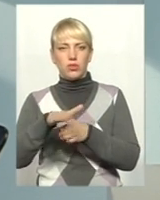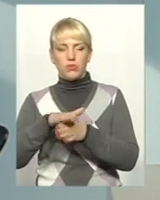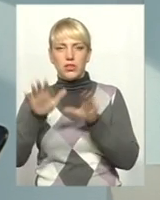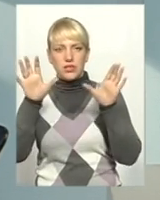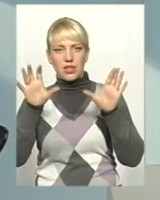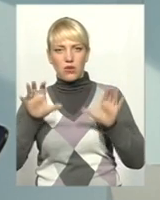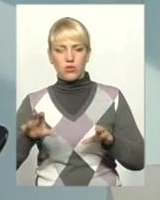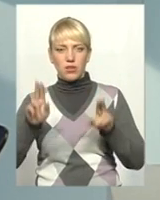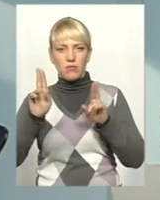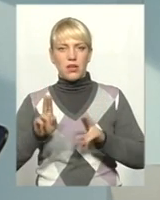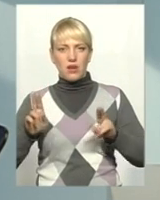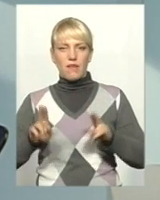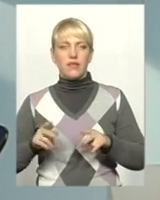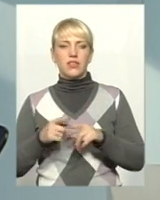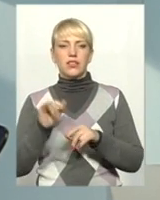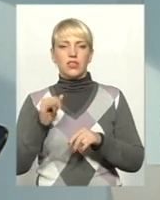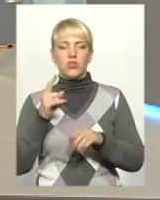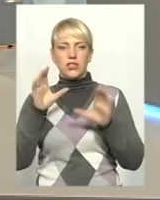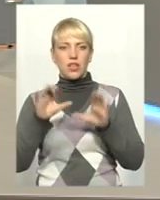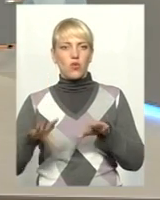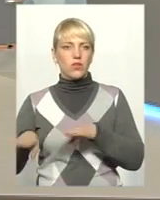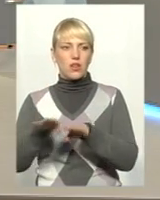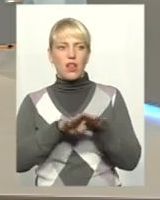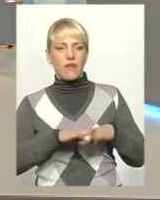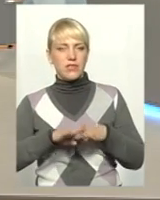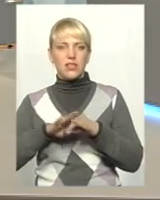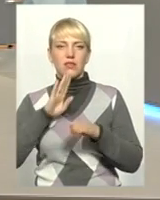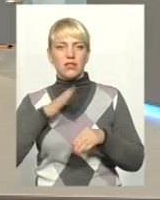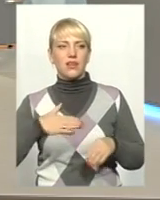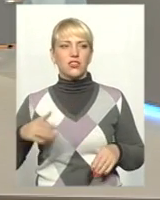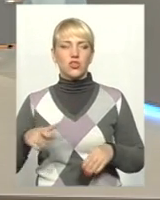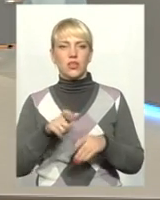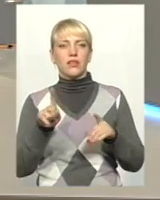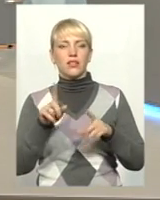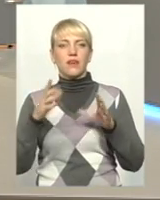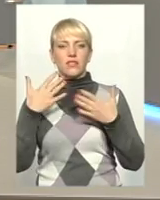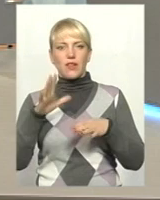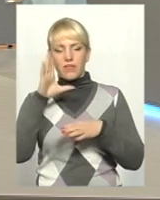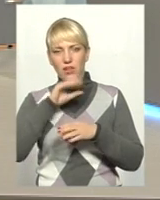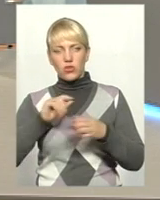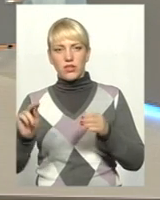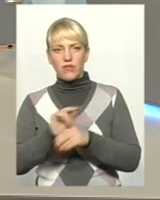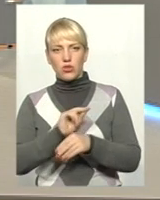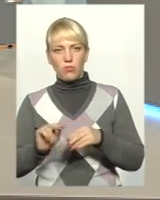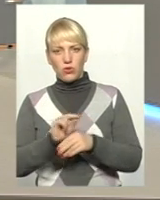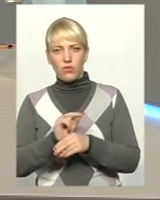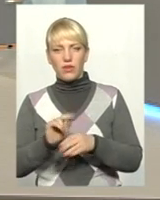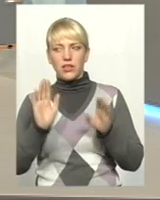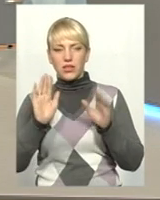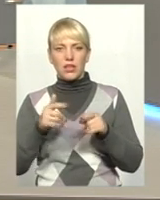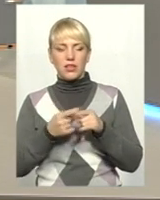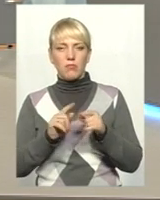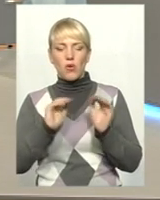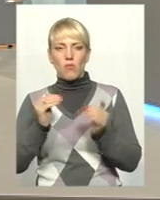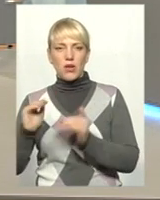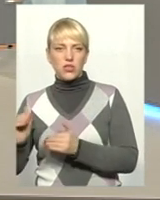закону і правил, і закон один для всіх, а наші шляхи, які вже вдалося відремонтувати, хай тими